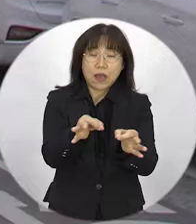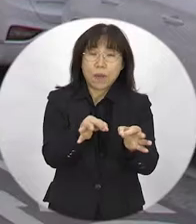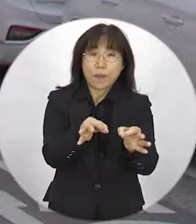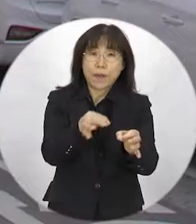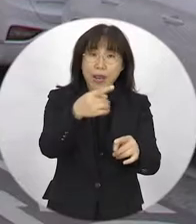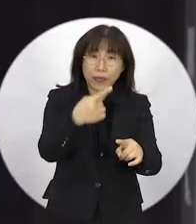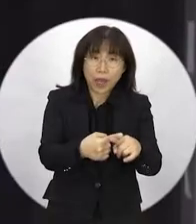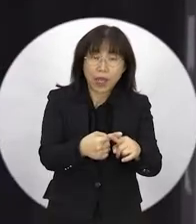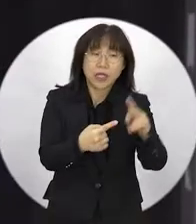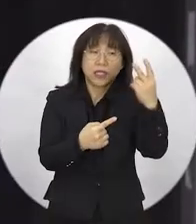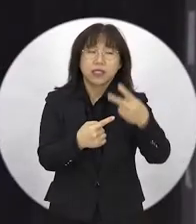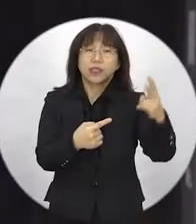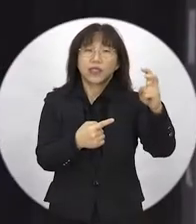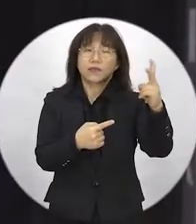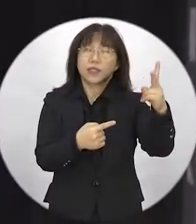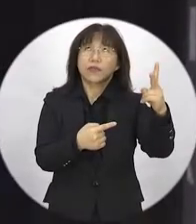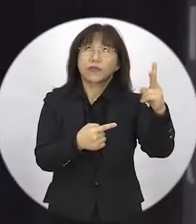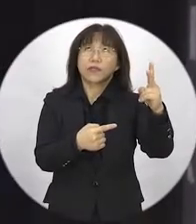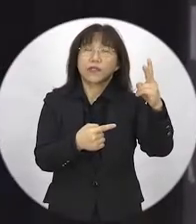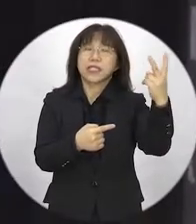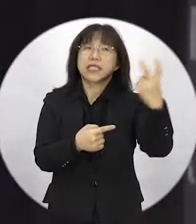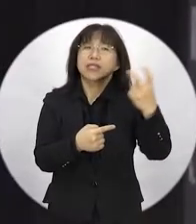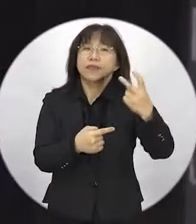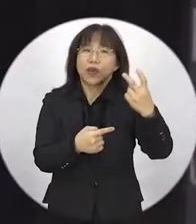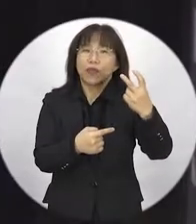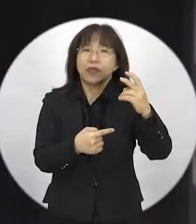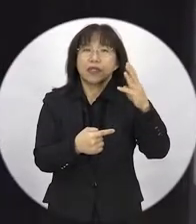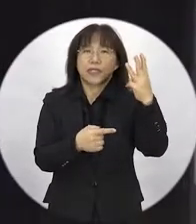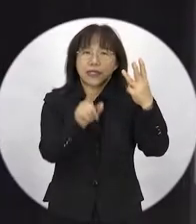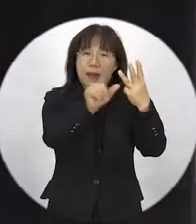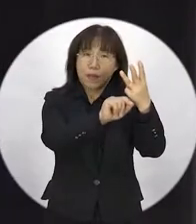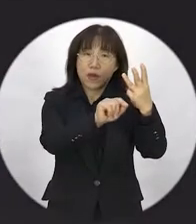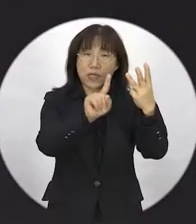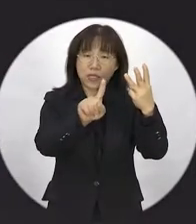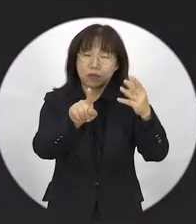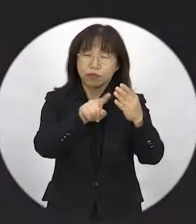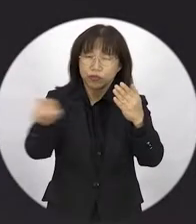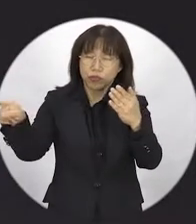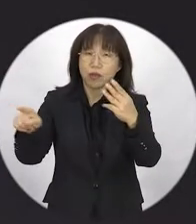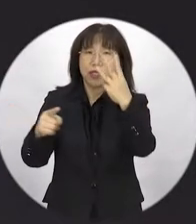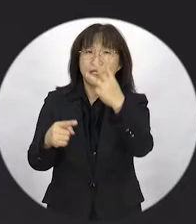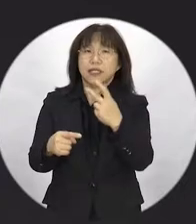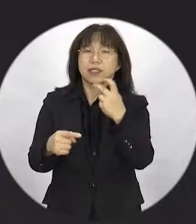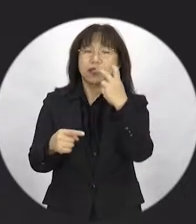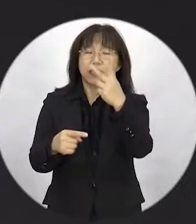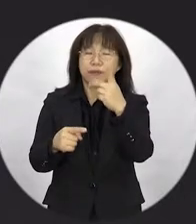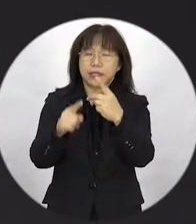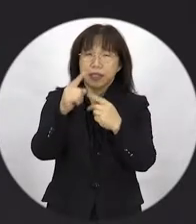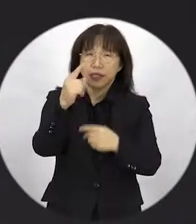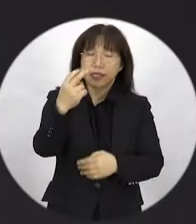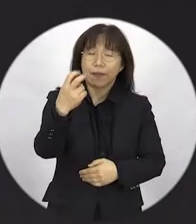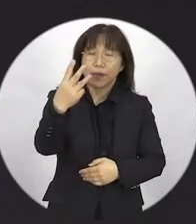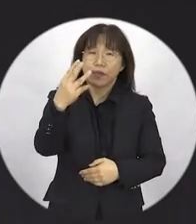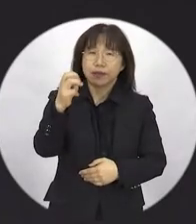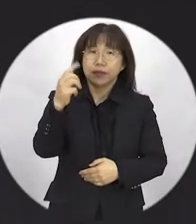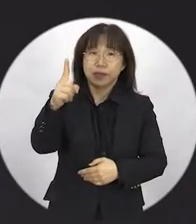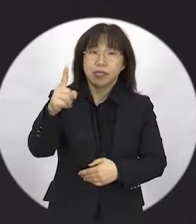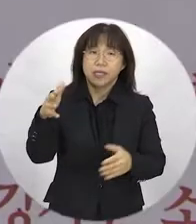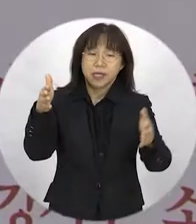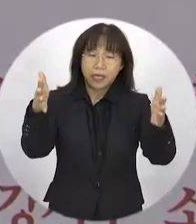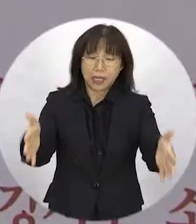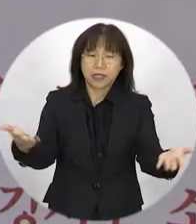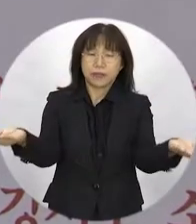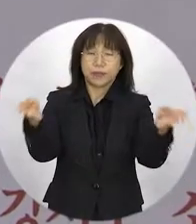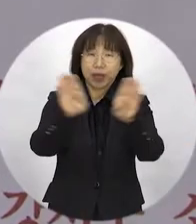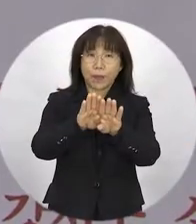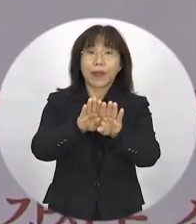운영하다가 2010년 3월 1일부터 2022년 3월 31일 사이 폐업한 지파 끔 지 영업 제한